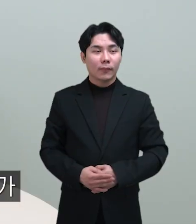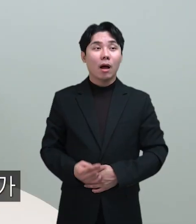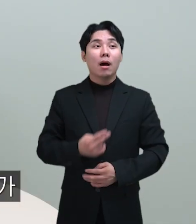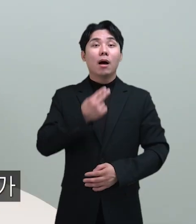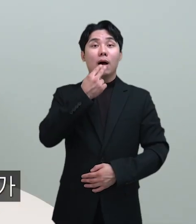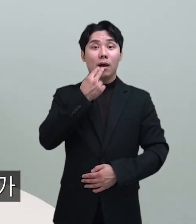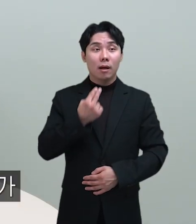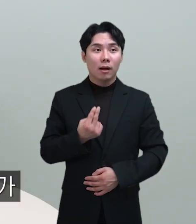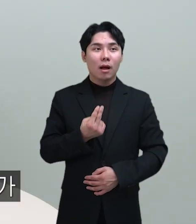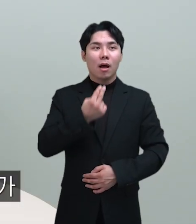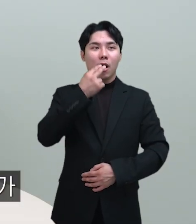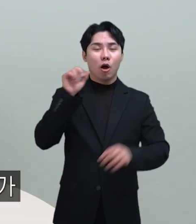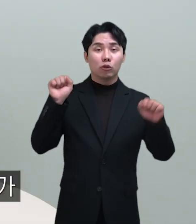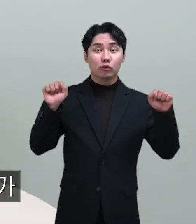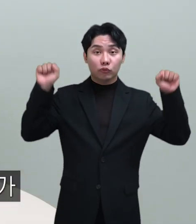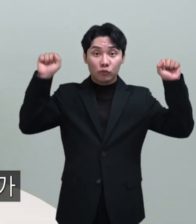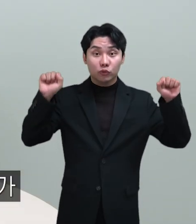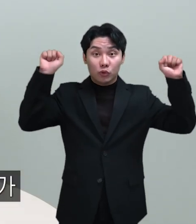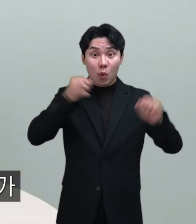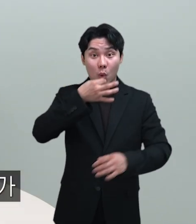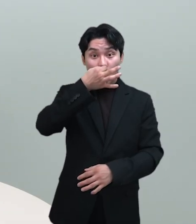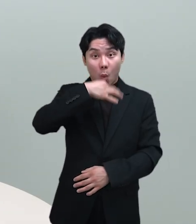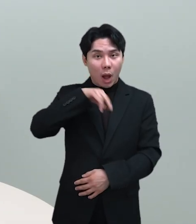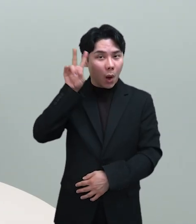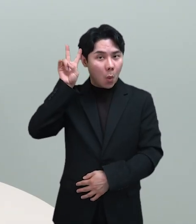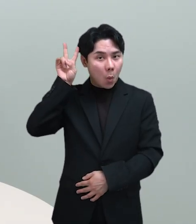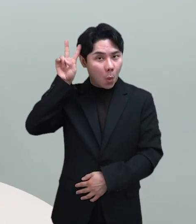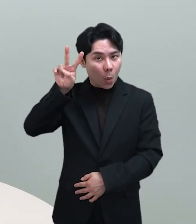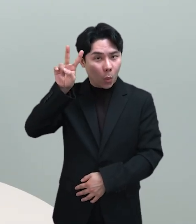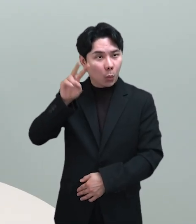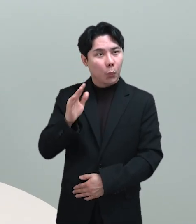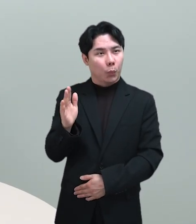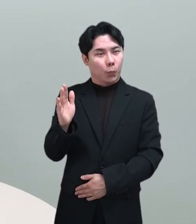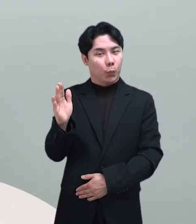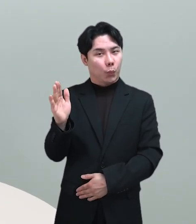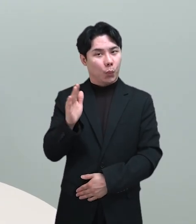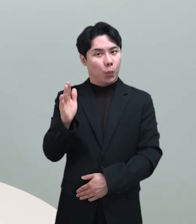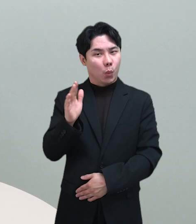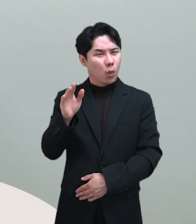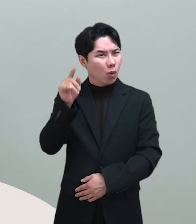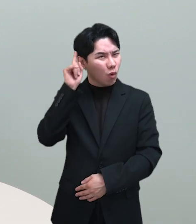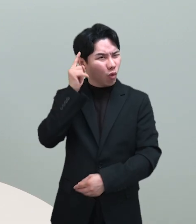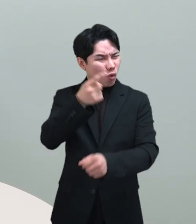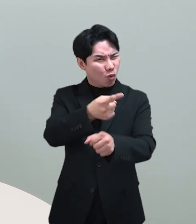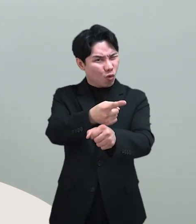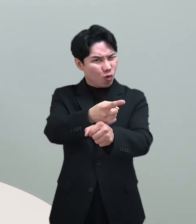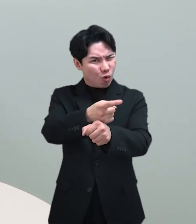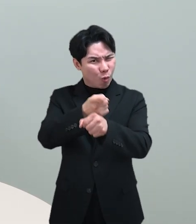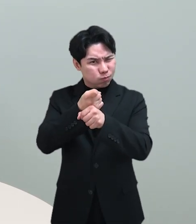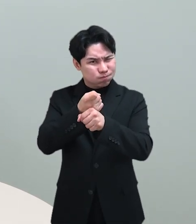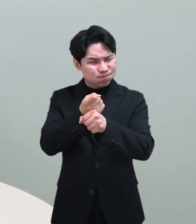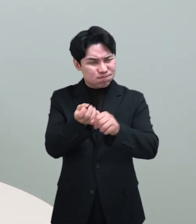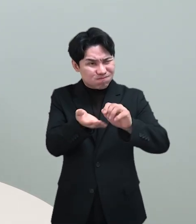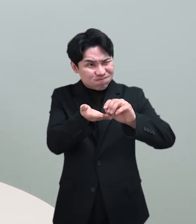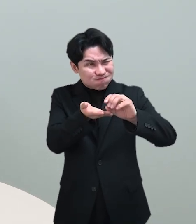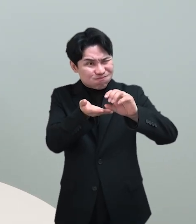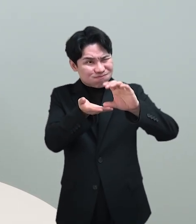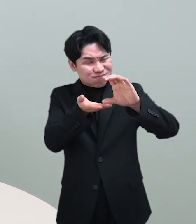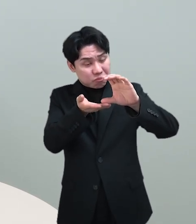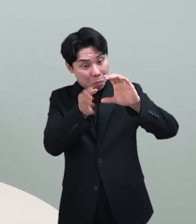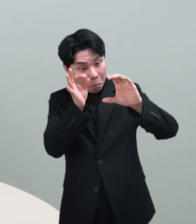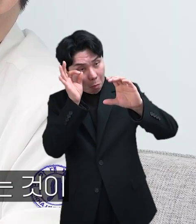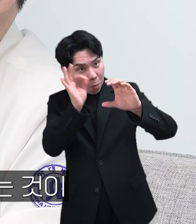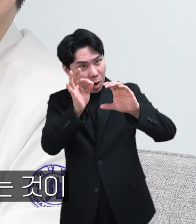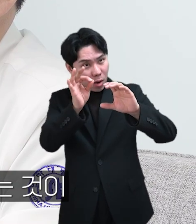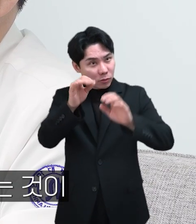보통 유산소 운동의 경우 그 운동 효과가 한 48시간 정도 유지된다고 합니다. 실제로 많은 연구 결과에